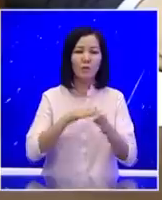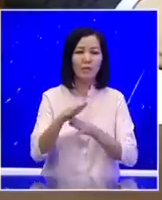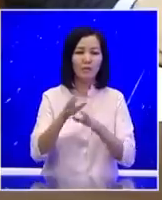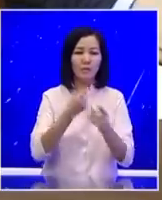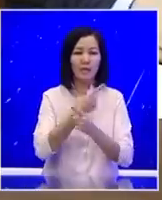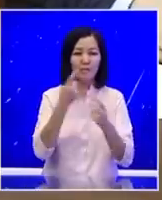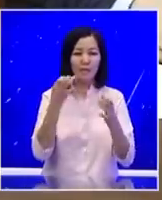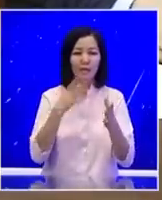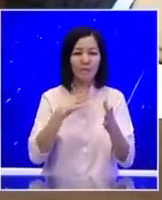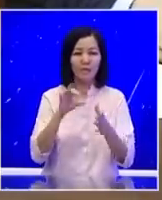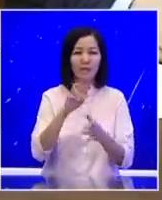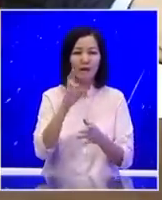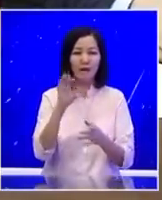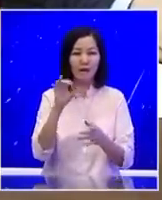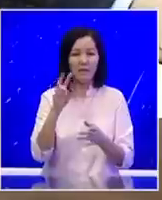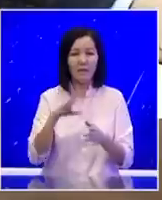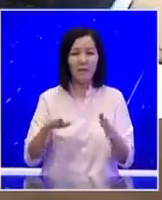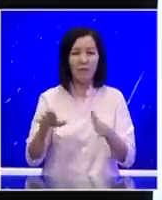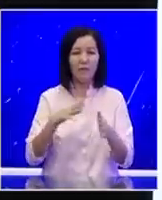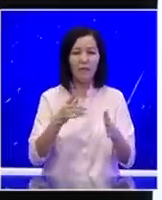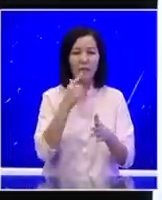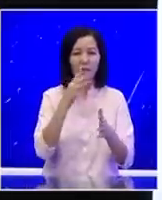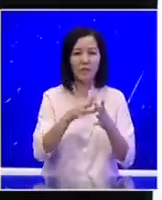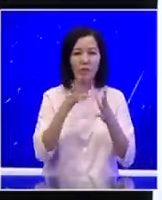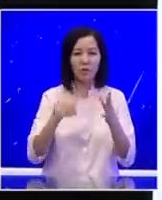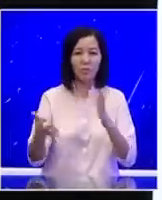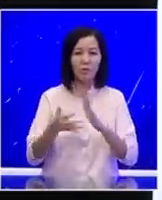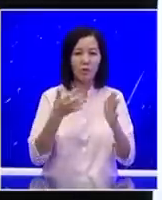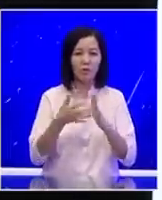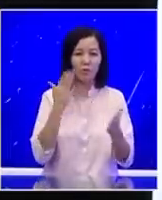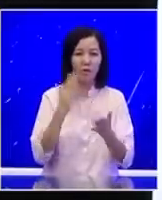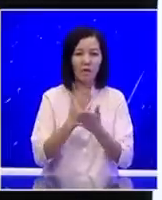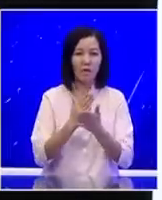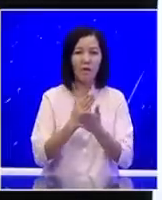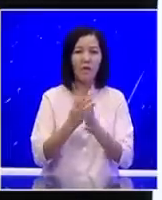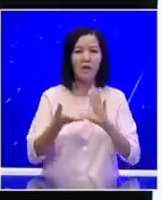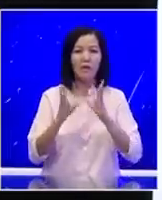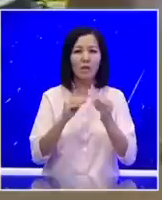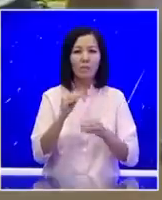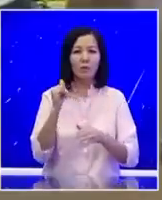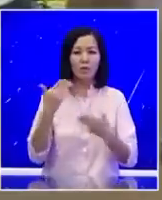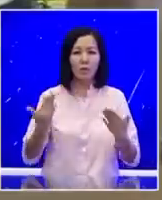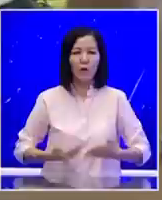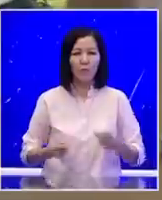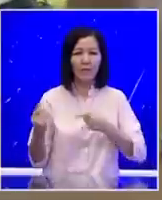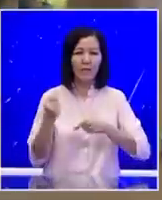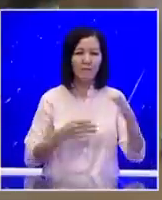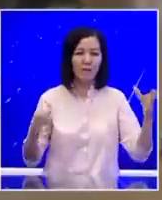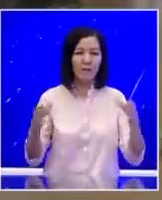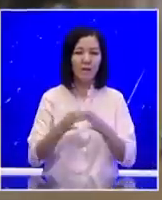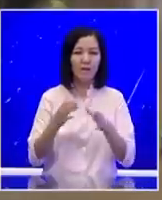мәлімдеді. Десе де Сарқан, Ескелді ауданында қызылша тұқымының жетіспеушілігі байқалады. Жалпы өңірде жетісу әлеуметтік